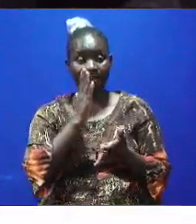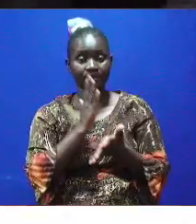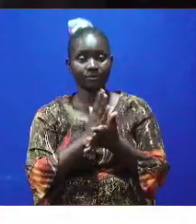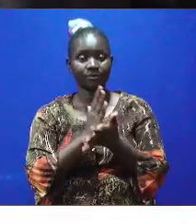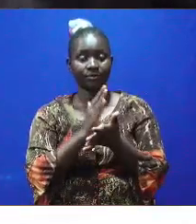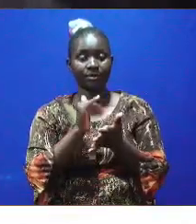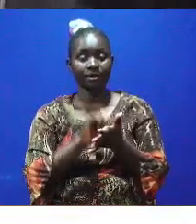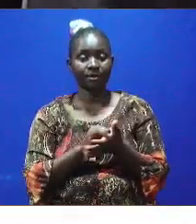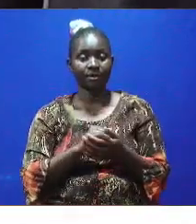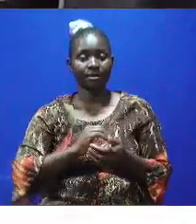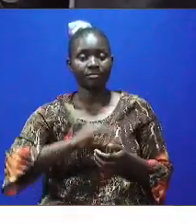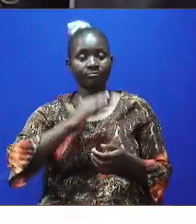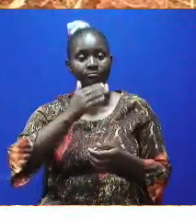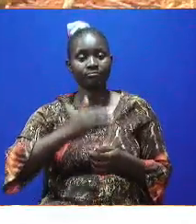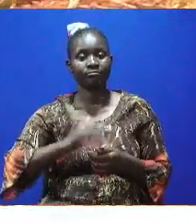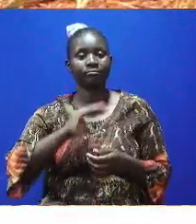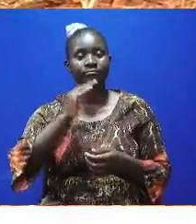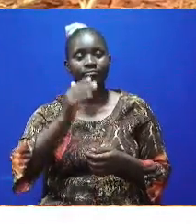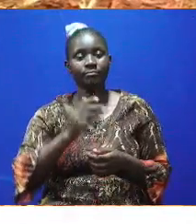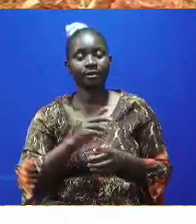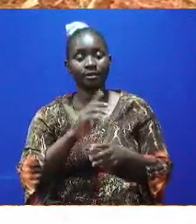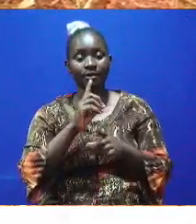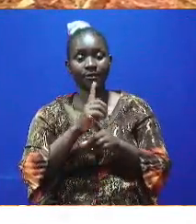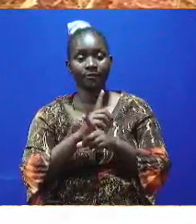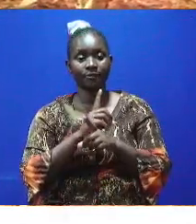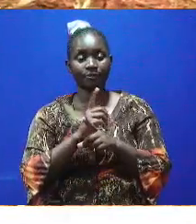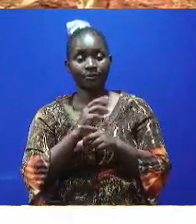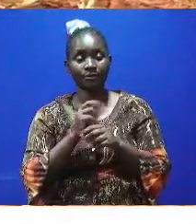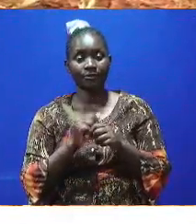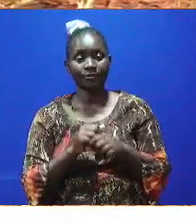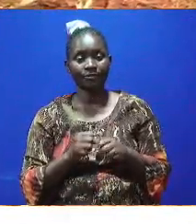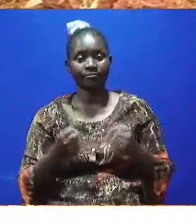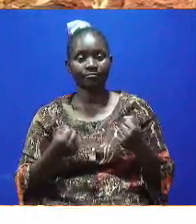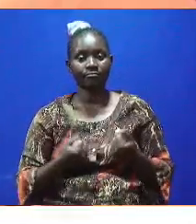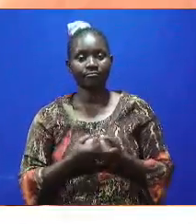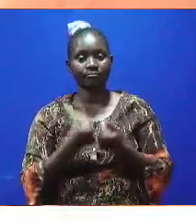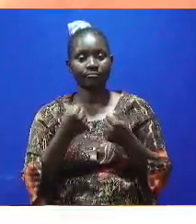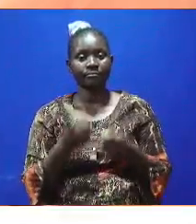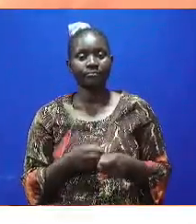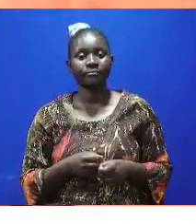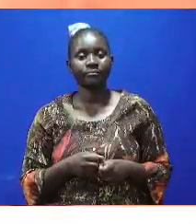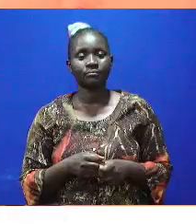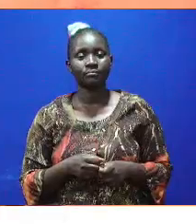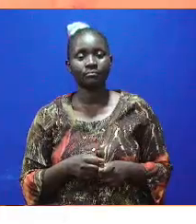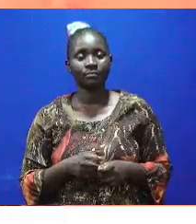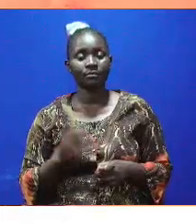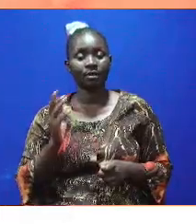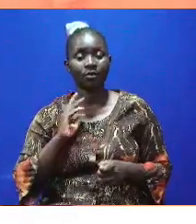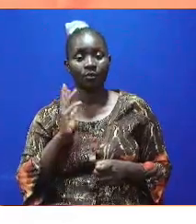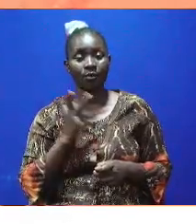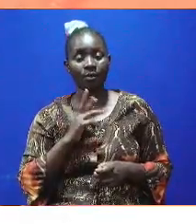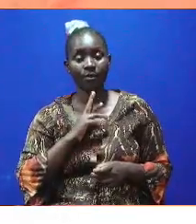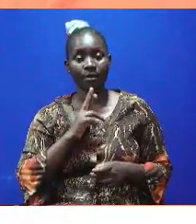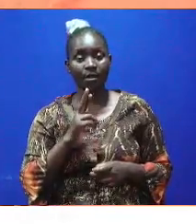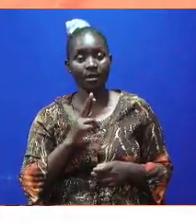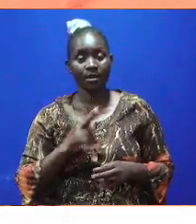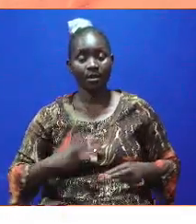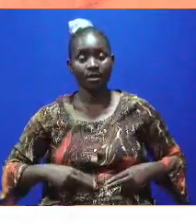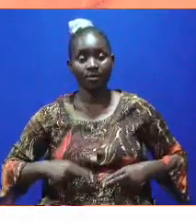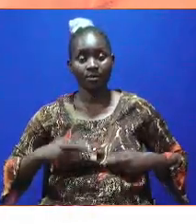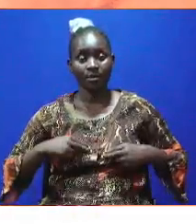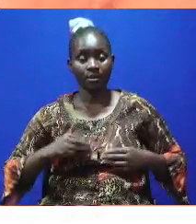nkobe kabale chipamp iligo tanga emebasokano ye chipara. Hata sisi binadamu tukipita hapa.